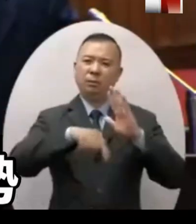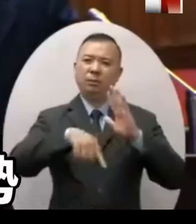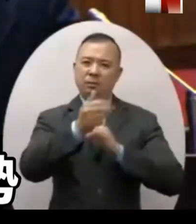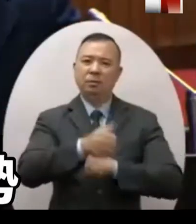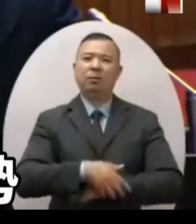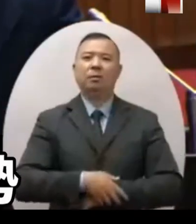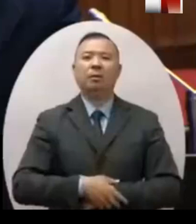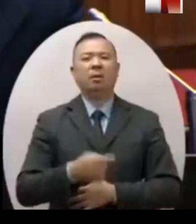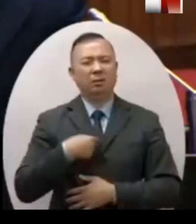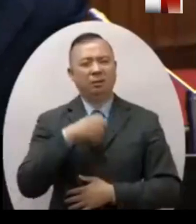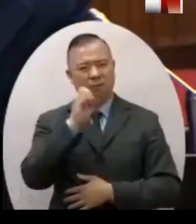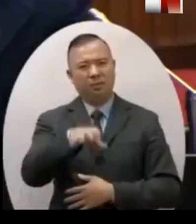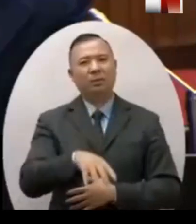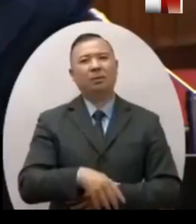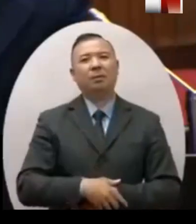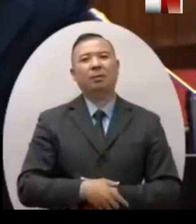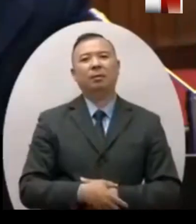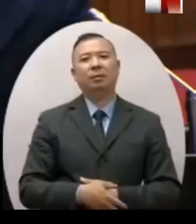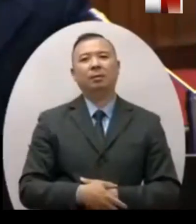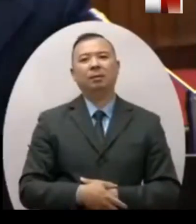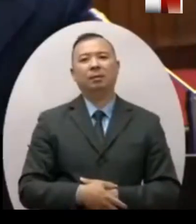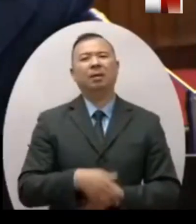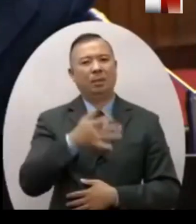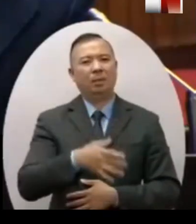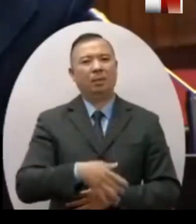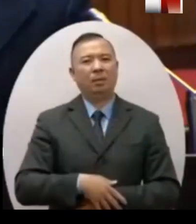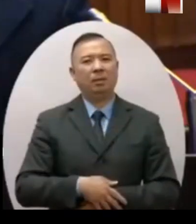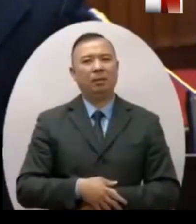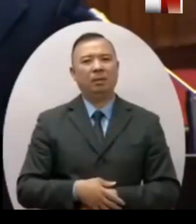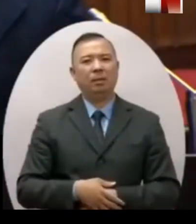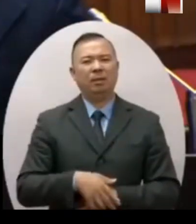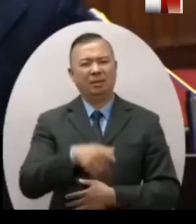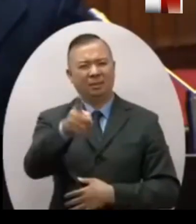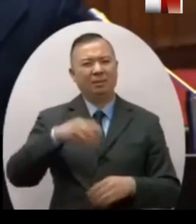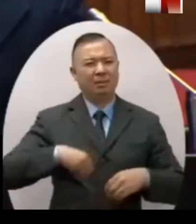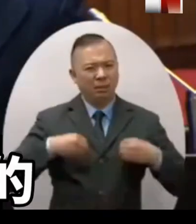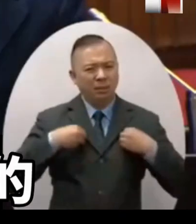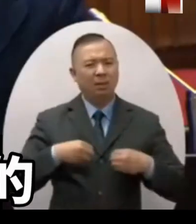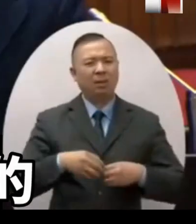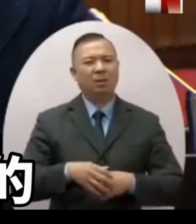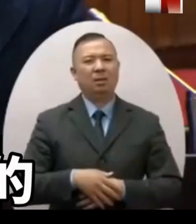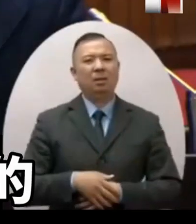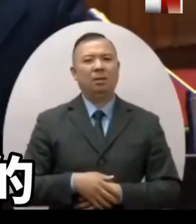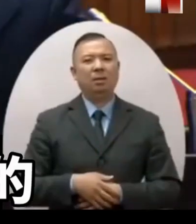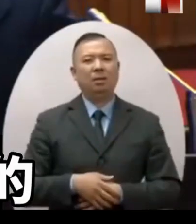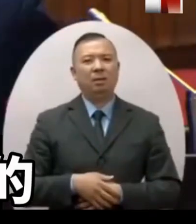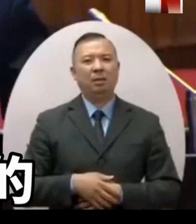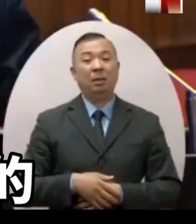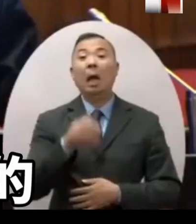照顾弱势 的。你唔知啦，你那个故意啦，因为1万